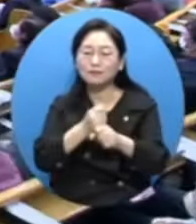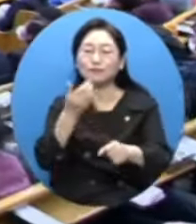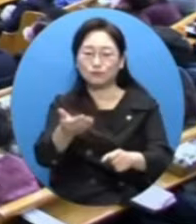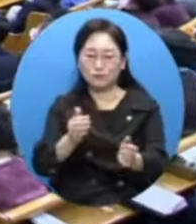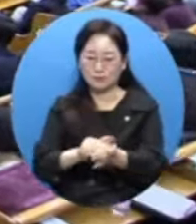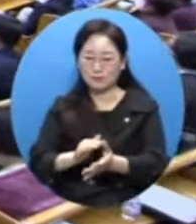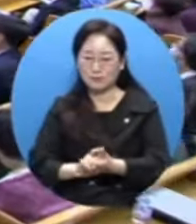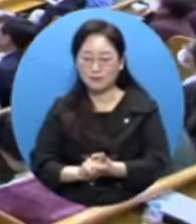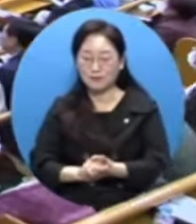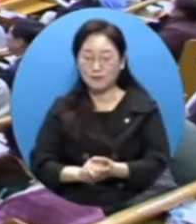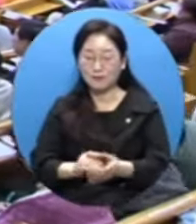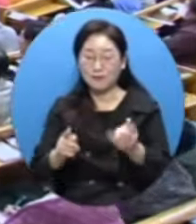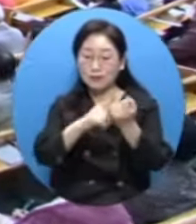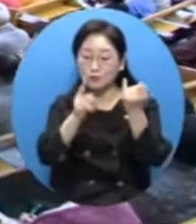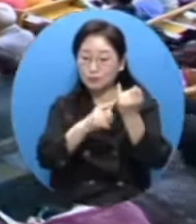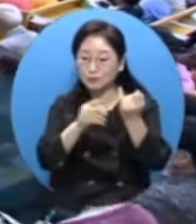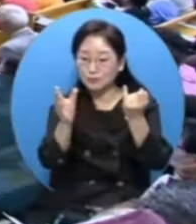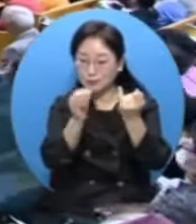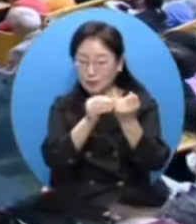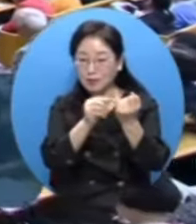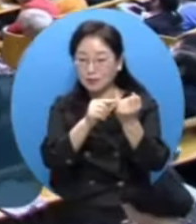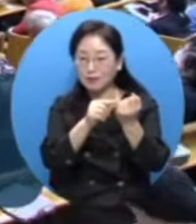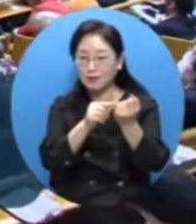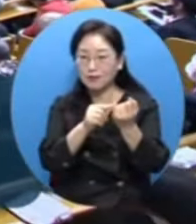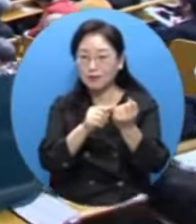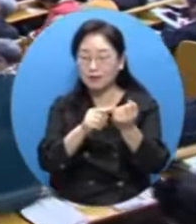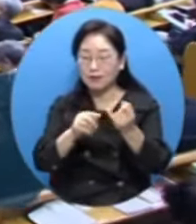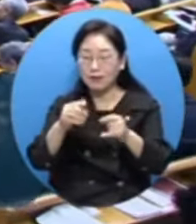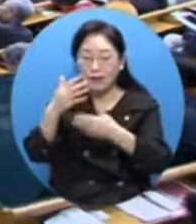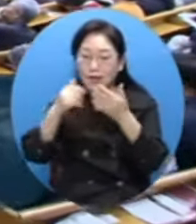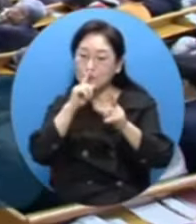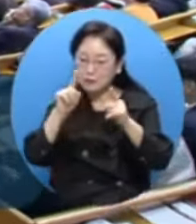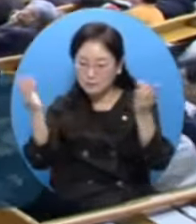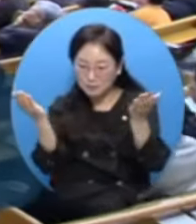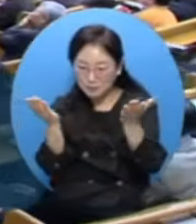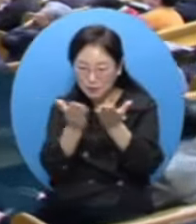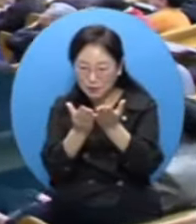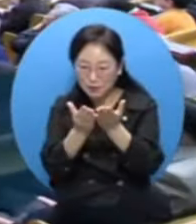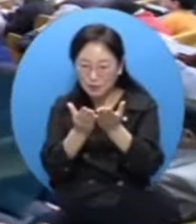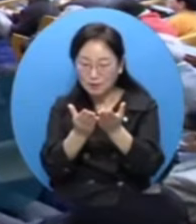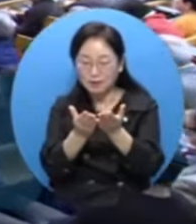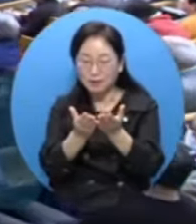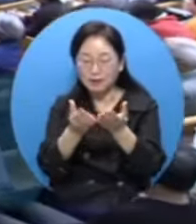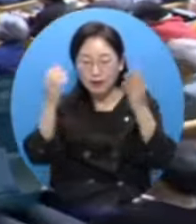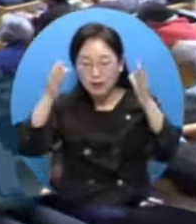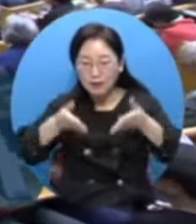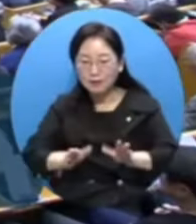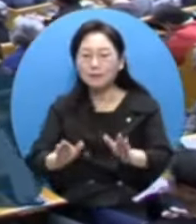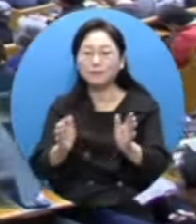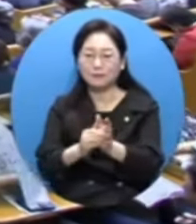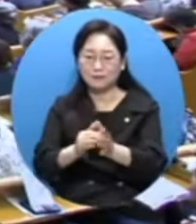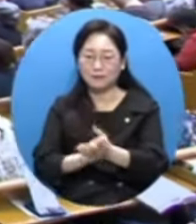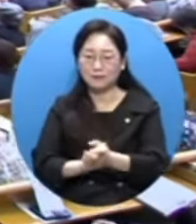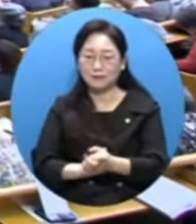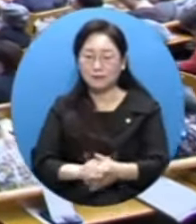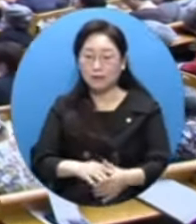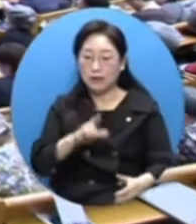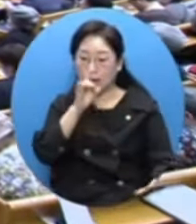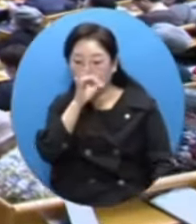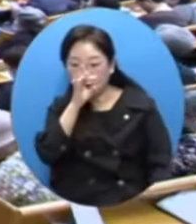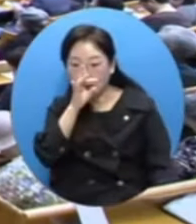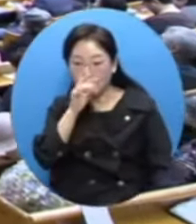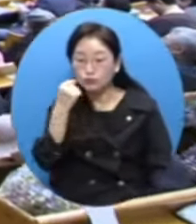말씀합니다. 사라가 임신하고 하나님 말씀하신 시기가 되어 노년에 아브라함에게 아들을 낳았다고 성경은 말씀하고 있는 것입니다. 불가능의